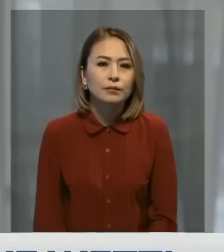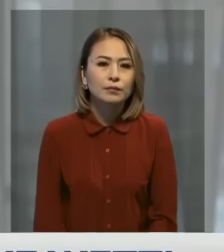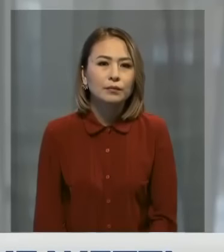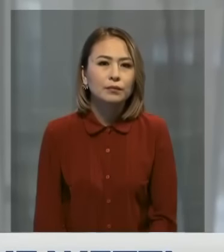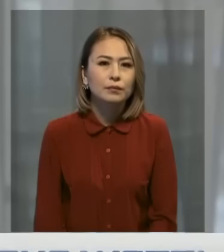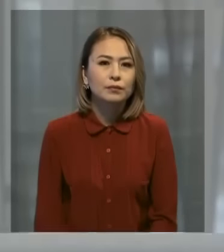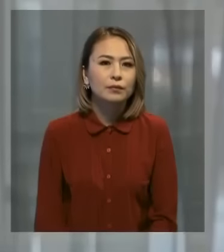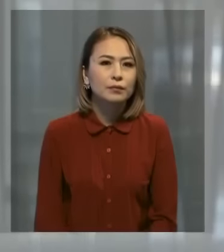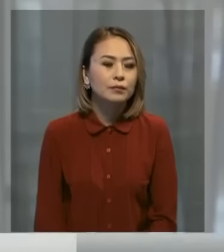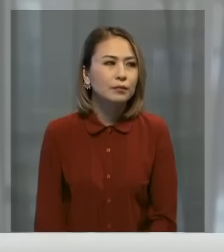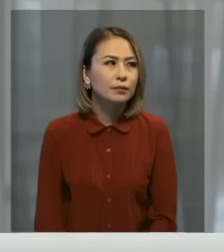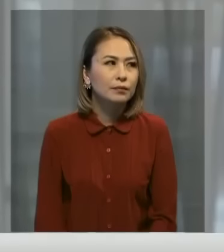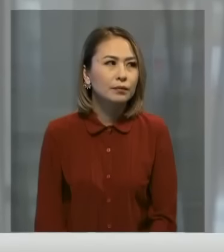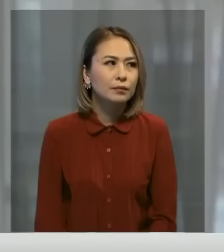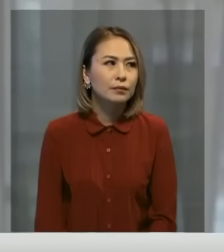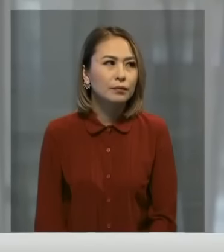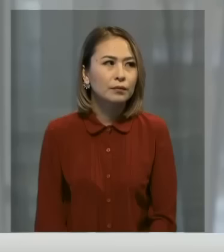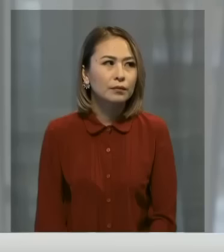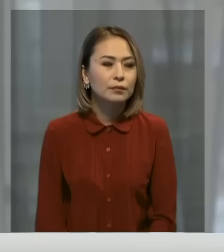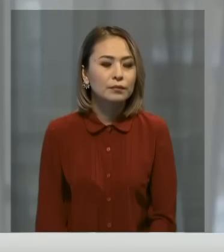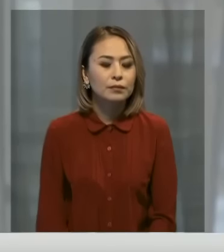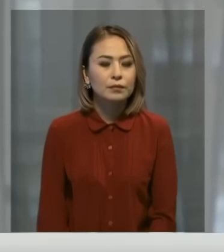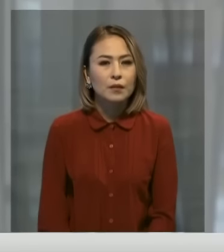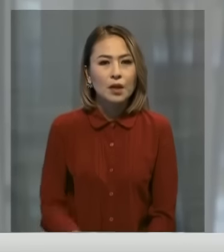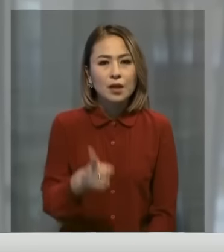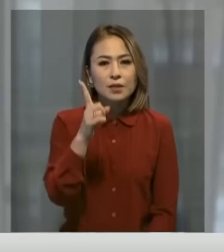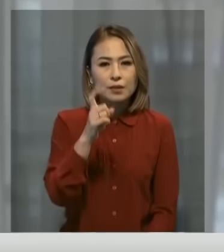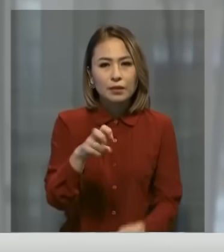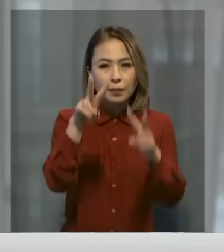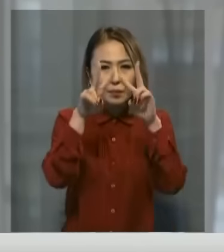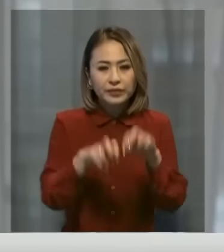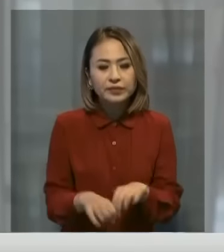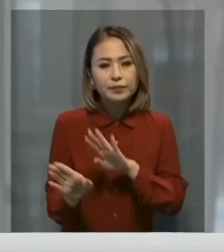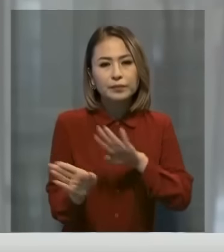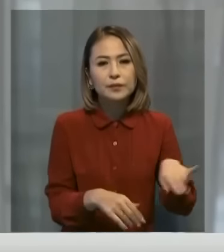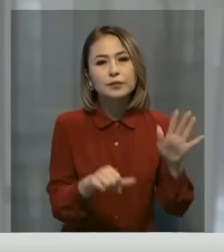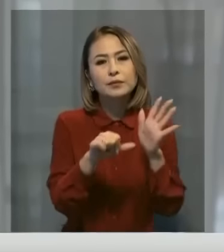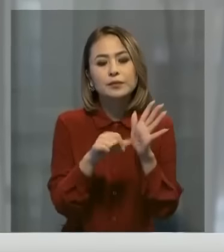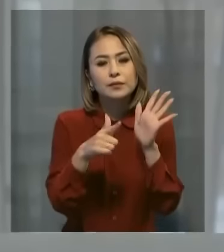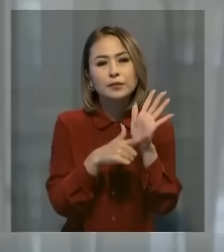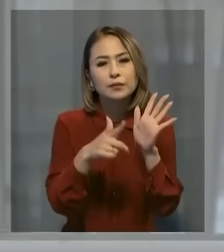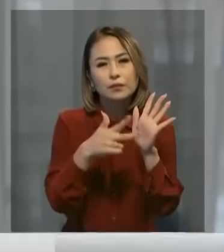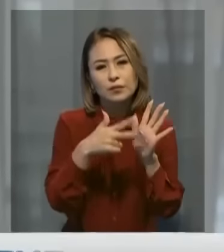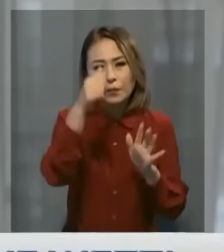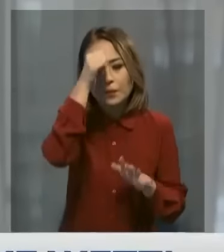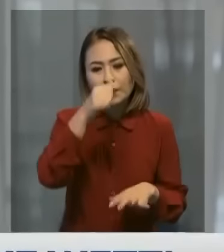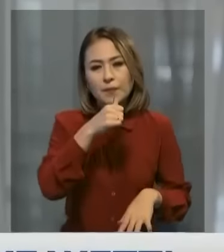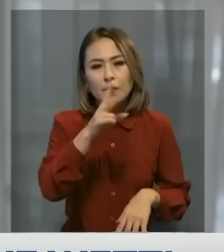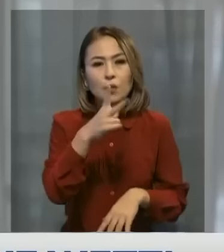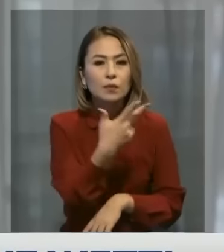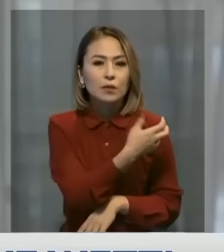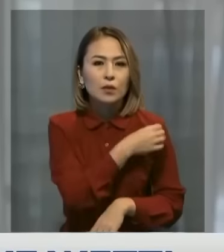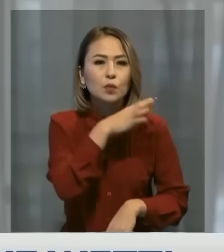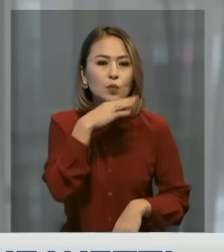За прошедшие 6-8 месяцев зерттеу 6-8 айдың ішінде вакцина салдырғысы келмейтін азаматтардың